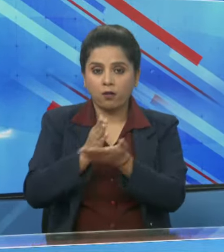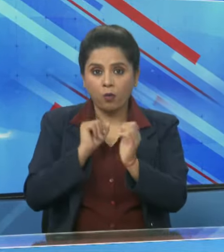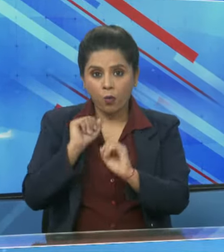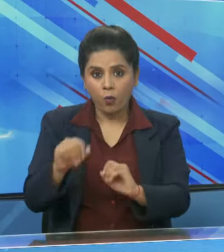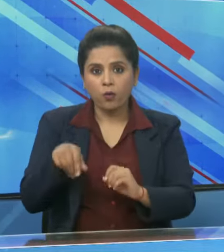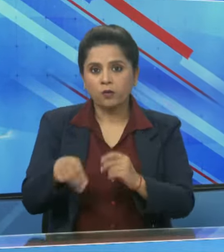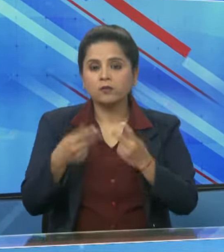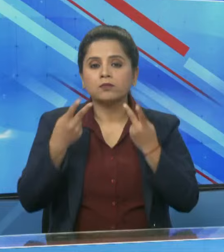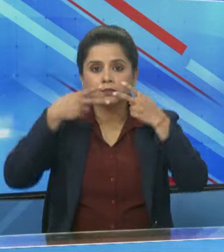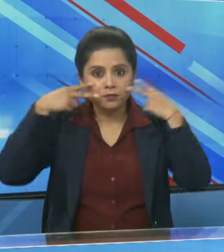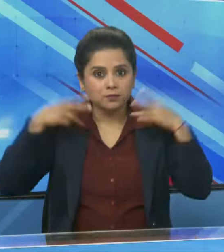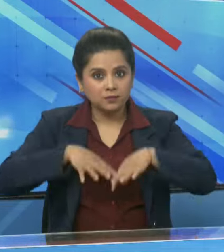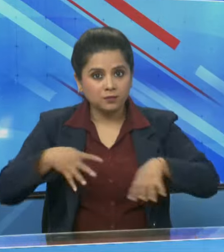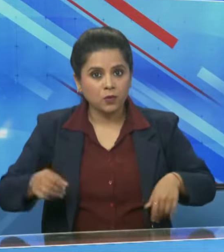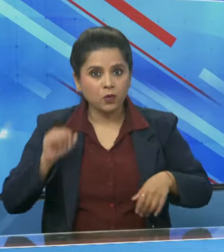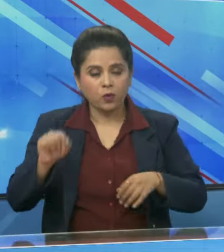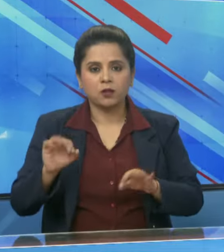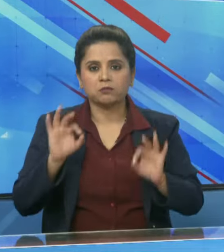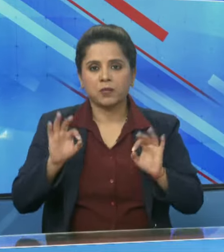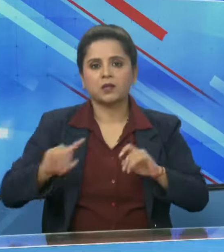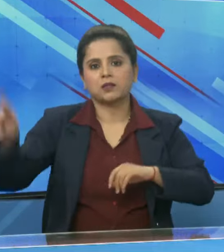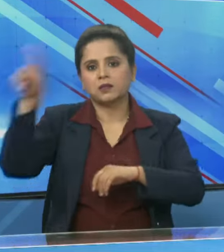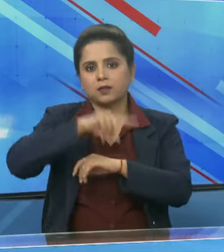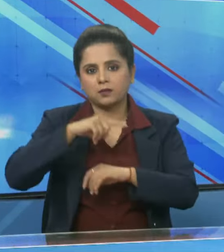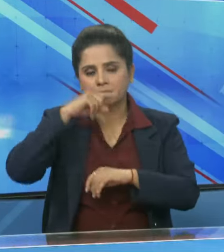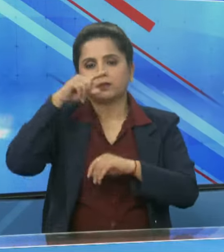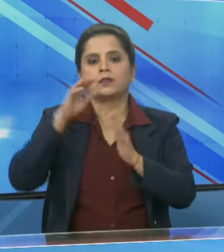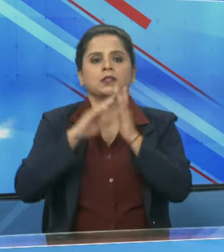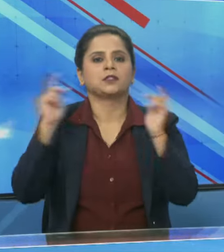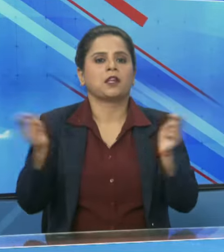आदिवासी गौरव दिन मनाने की शुरुआत की।